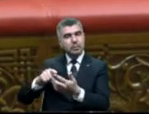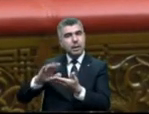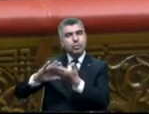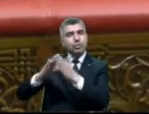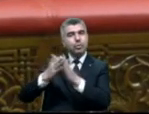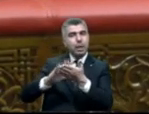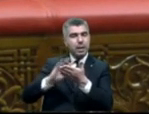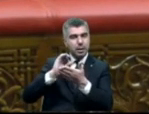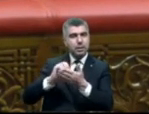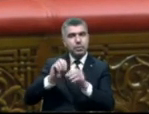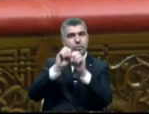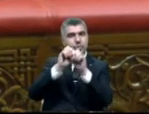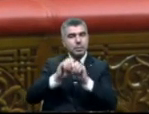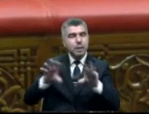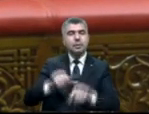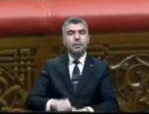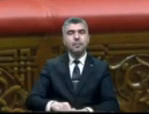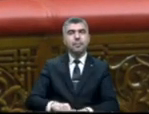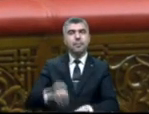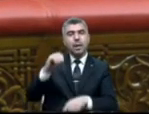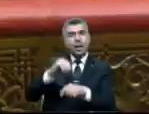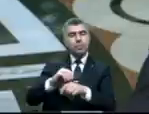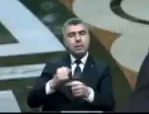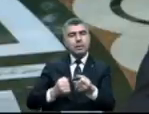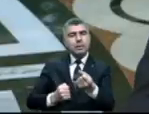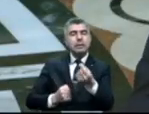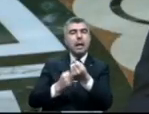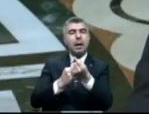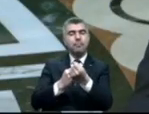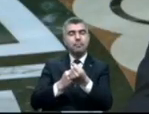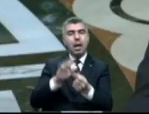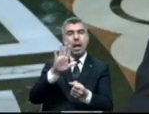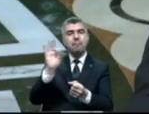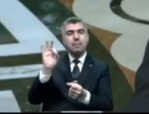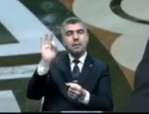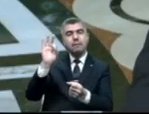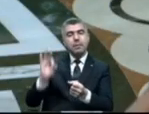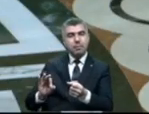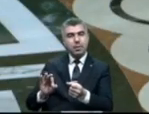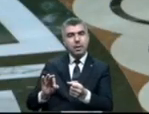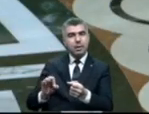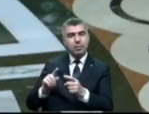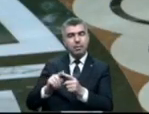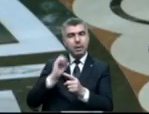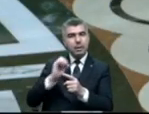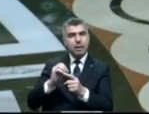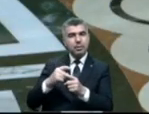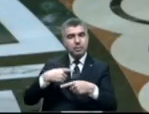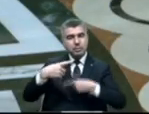التعاونيات، يعني بغينا داك الشيء ينتشر، وكذلك درنا واحد الدعم ديال 50% الناس اللي يمكن لهم يشريوا يعني البذارات